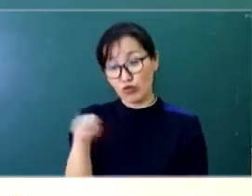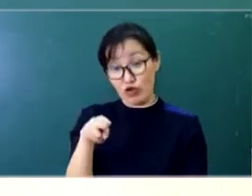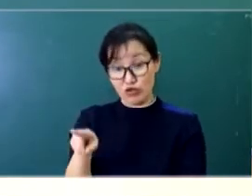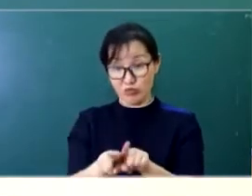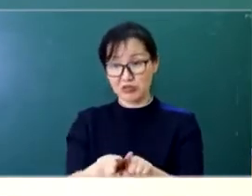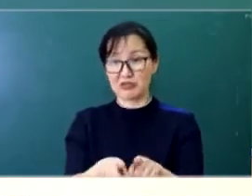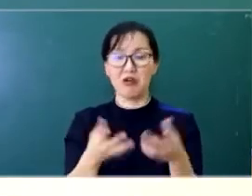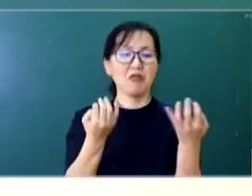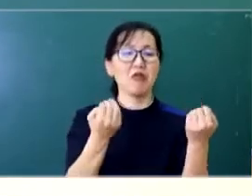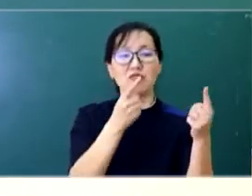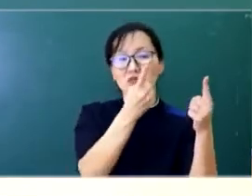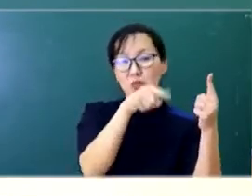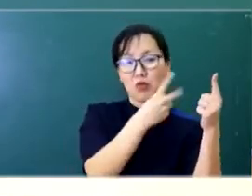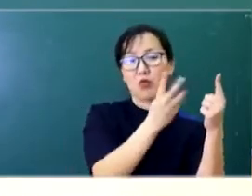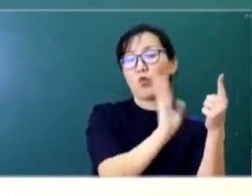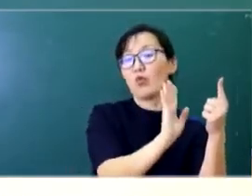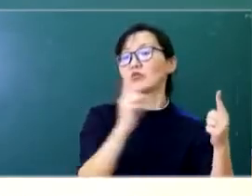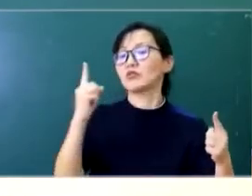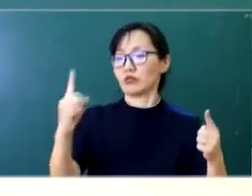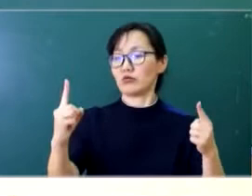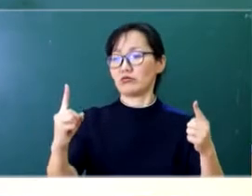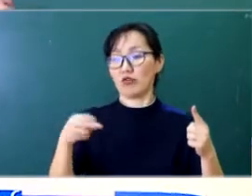бүхэл 128 гэдэг тоогоо